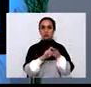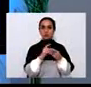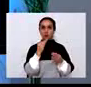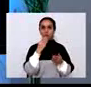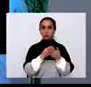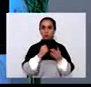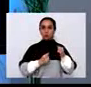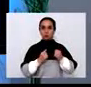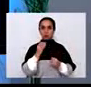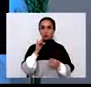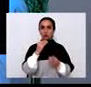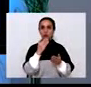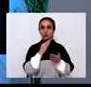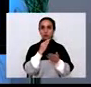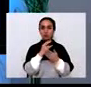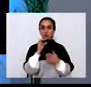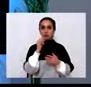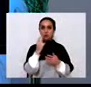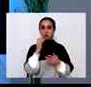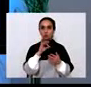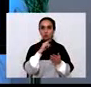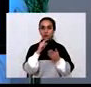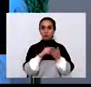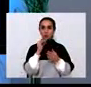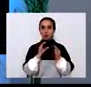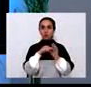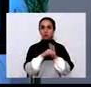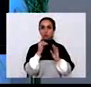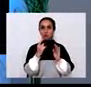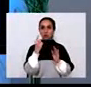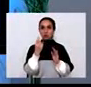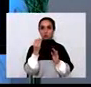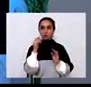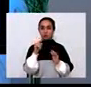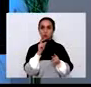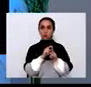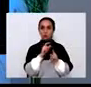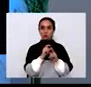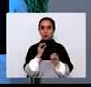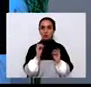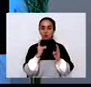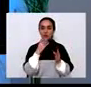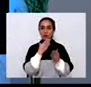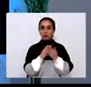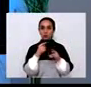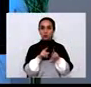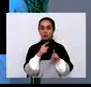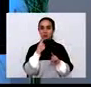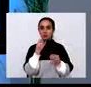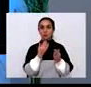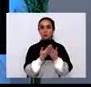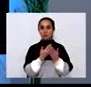друга, они отвечают на один и тот же вопрос и относятся к одному и тому же слову. Все как в родном языке.